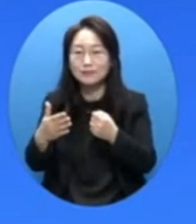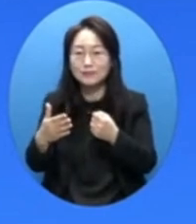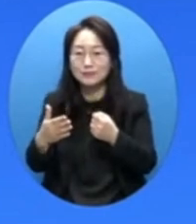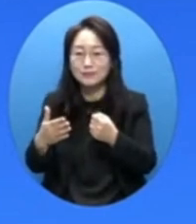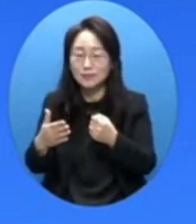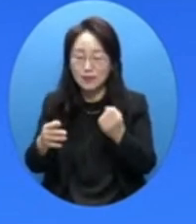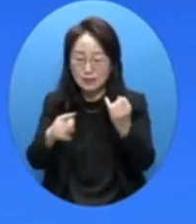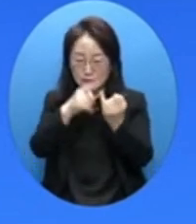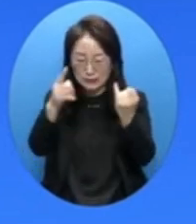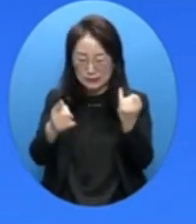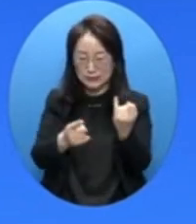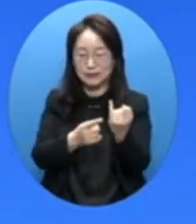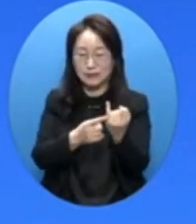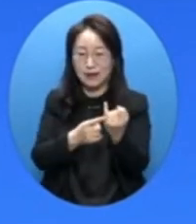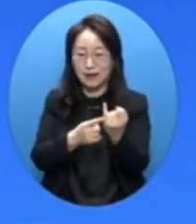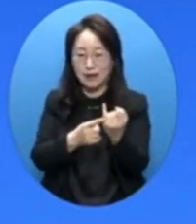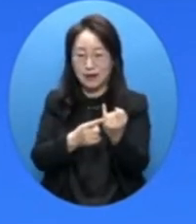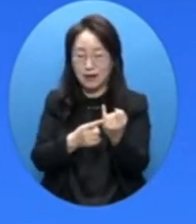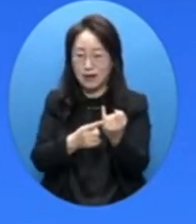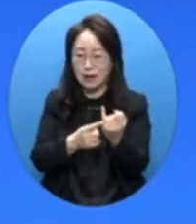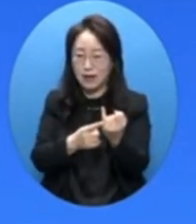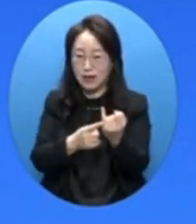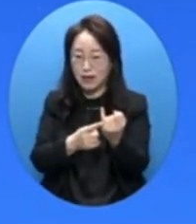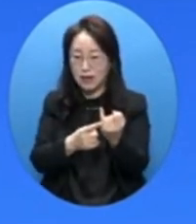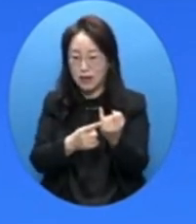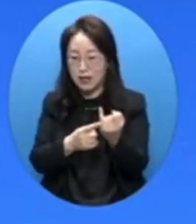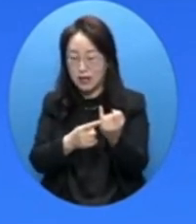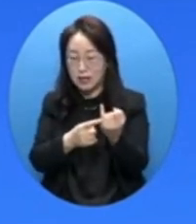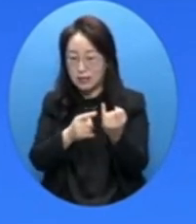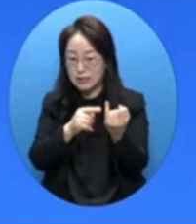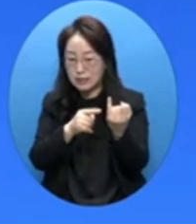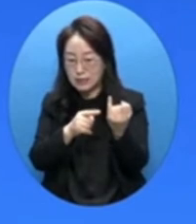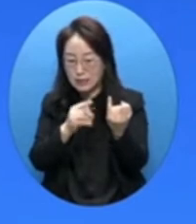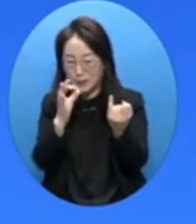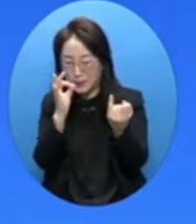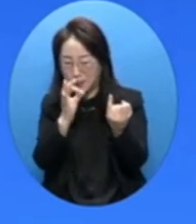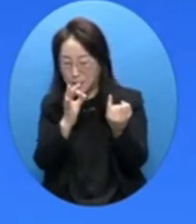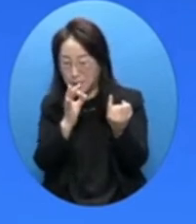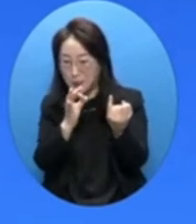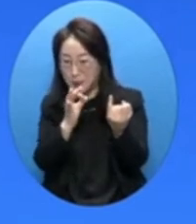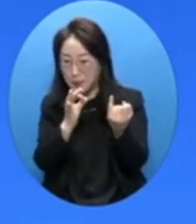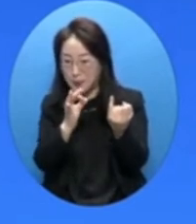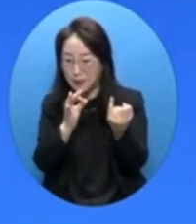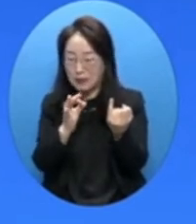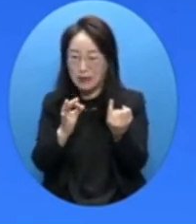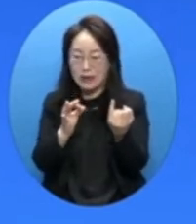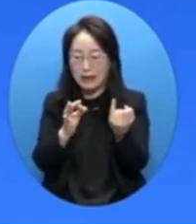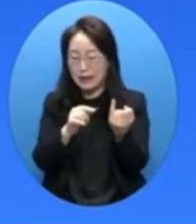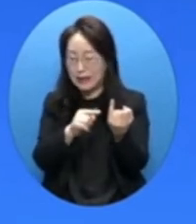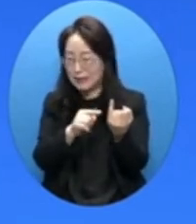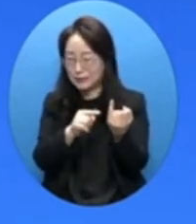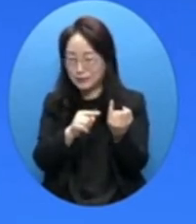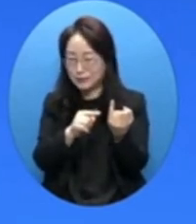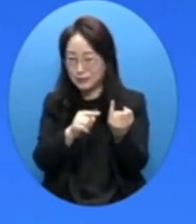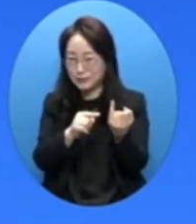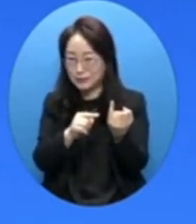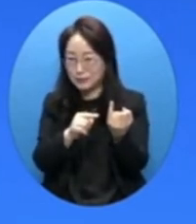만삭된 부인을 데리고 온이 가족을 받으면